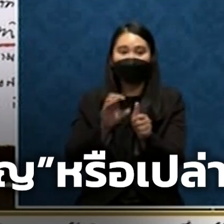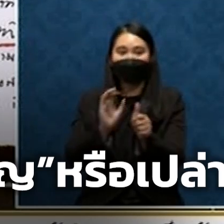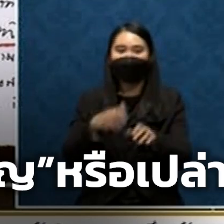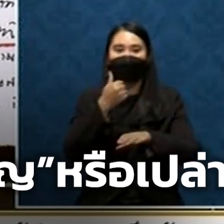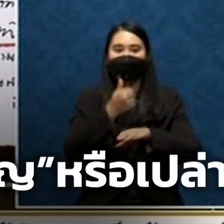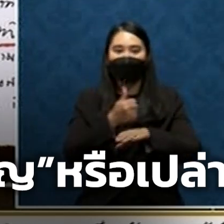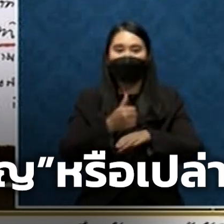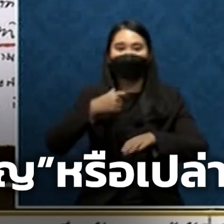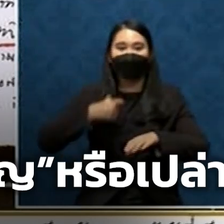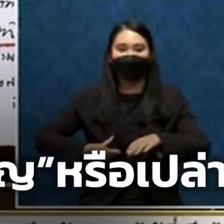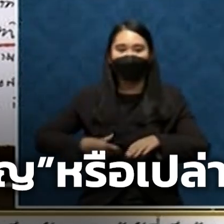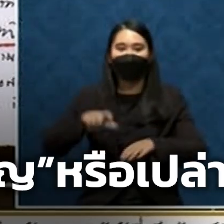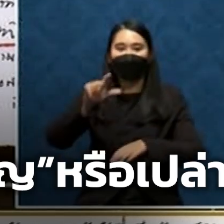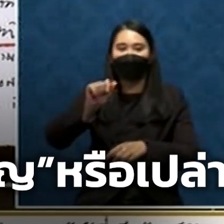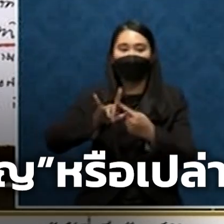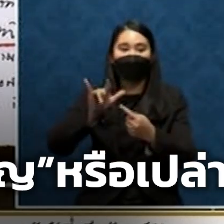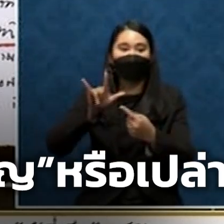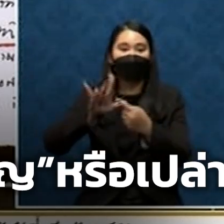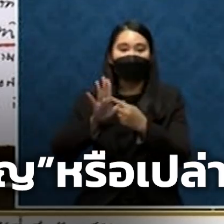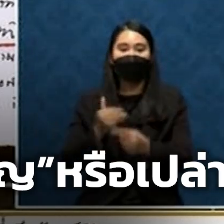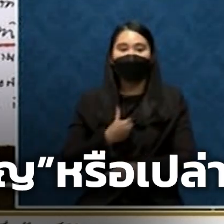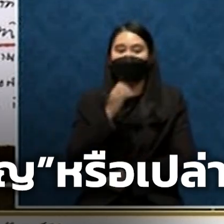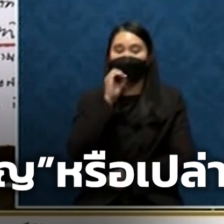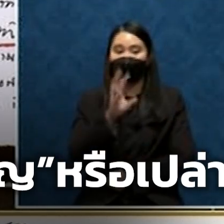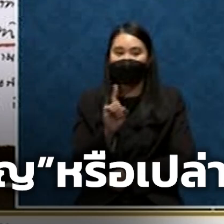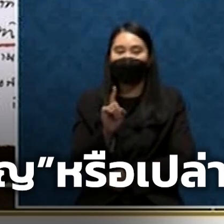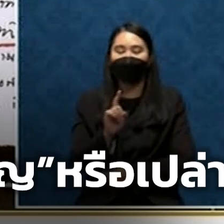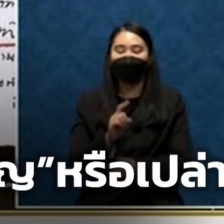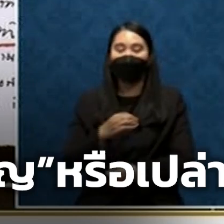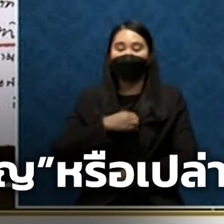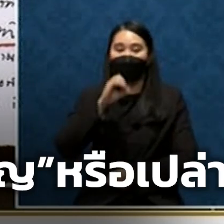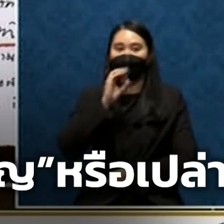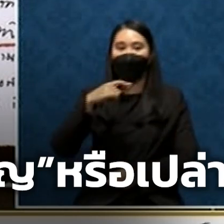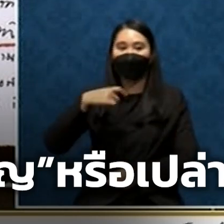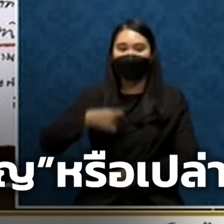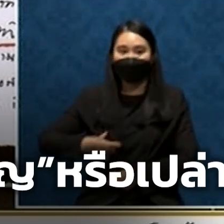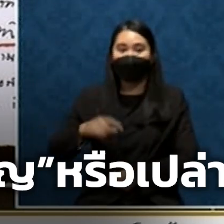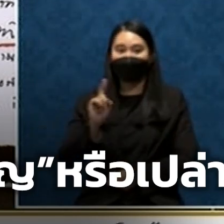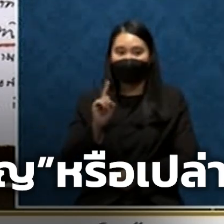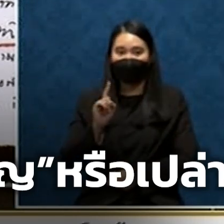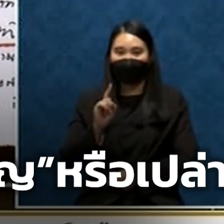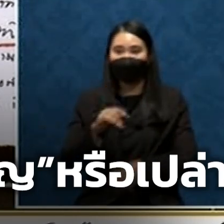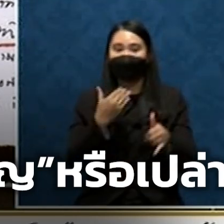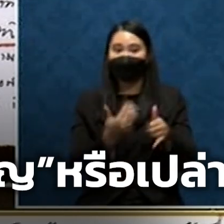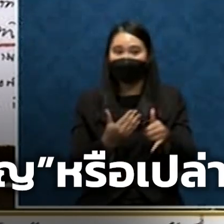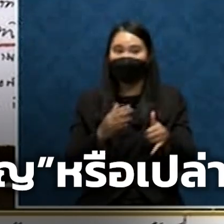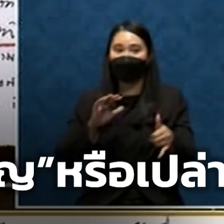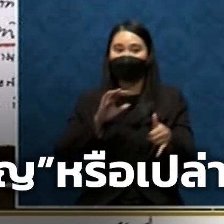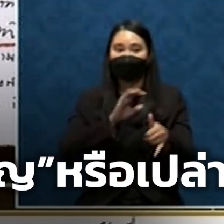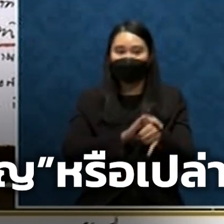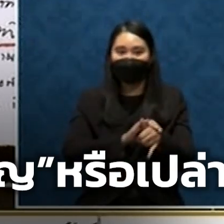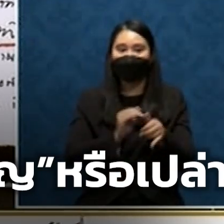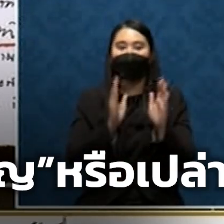ผู้พิพากษาศาลอาญาทางผู้ร้องแจ้งเจ้าหน้าที่ศาลว่าผู้ถูกหมายจับเป็นบุคคล